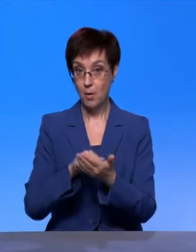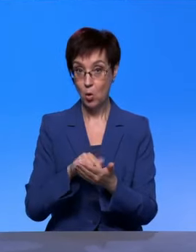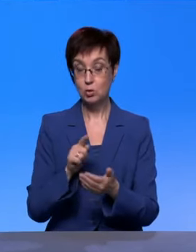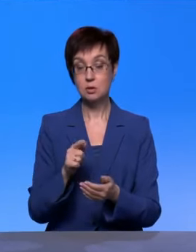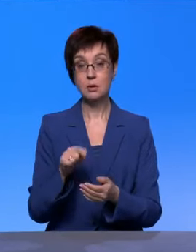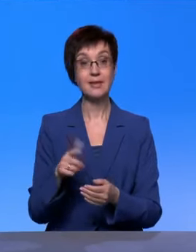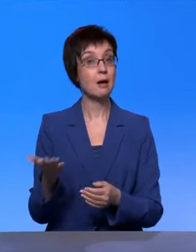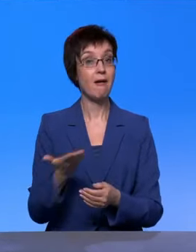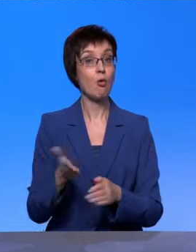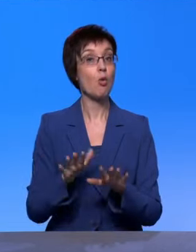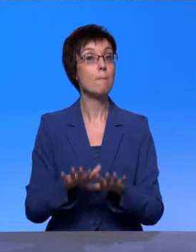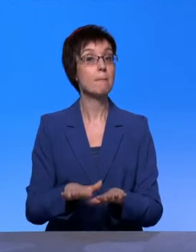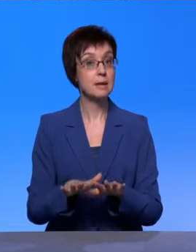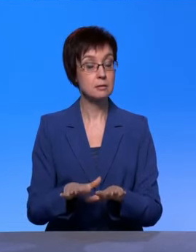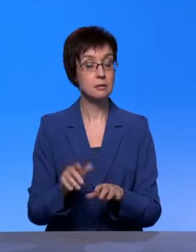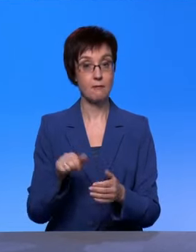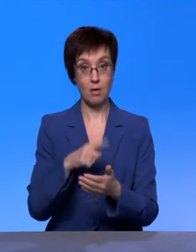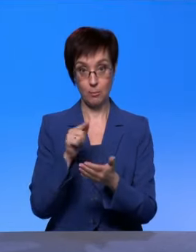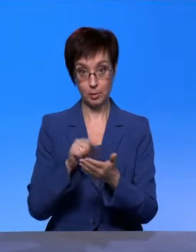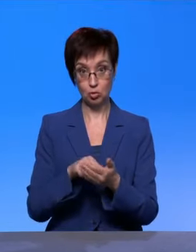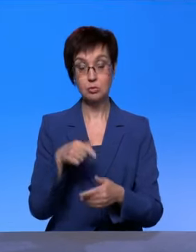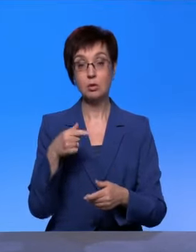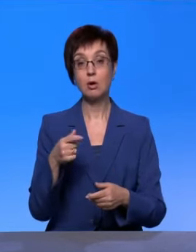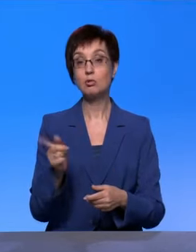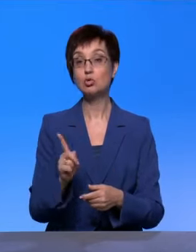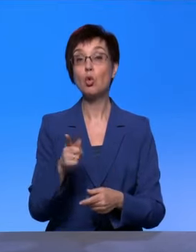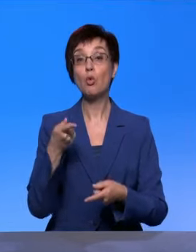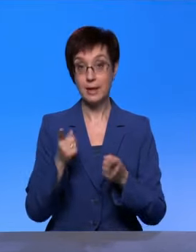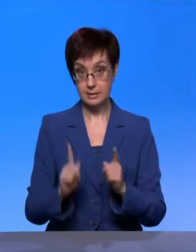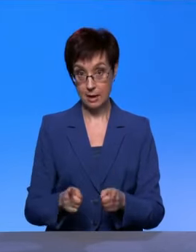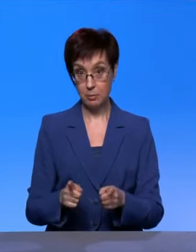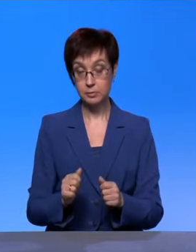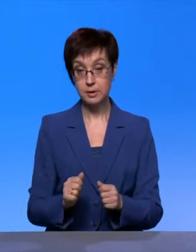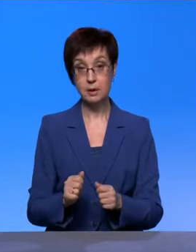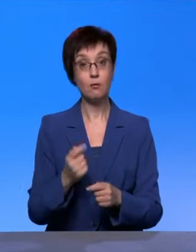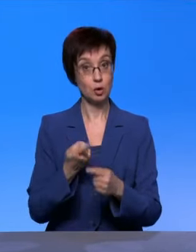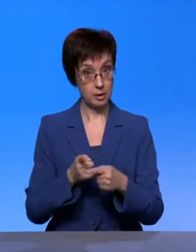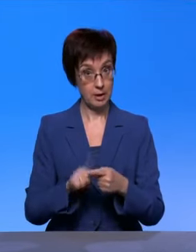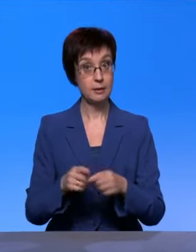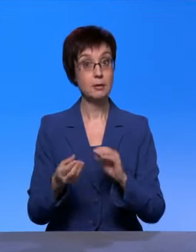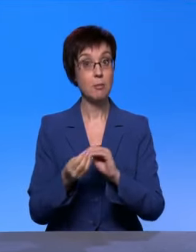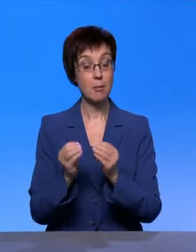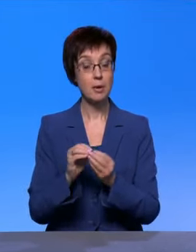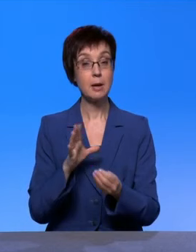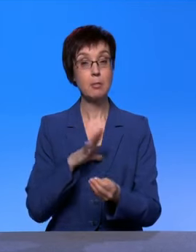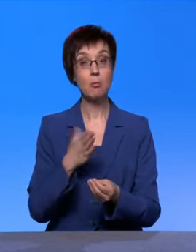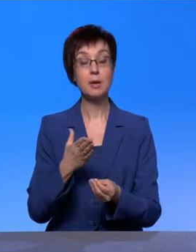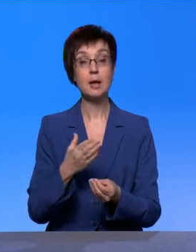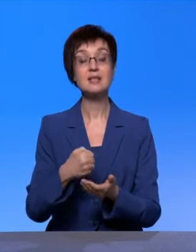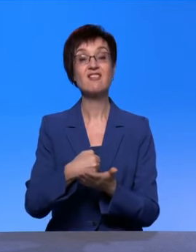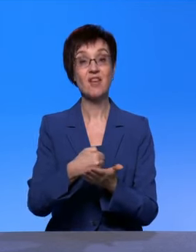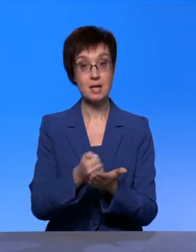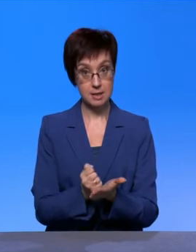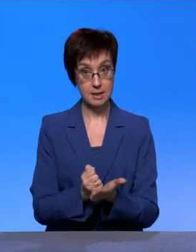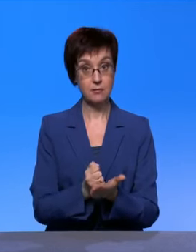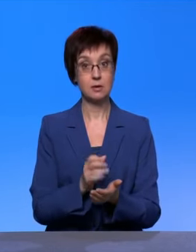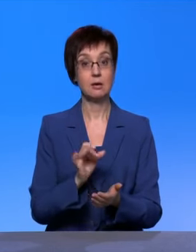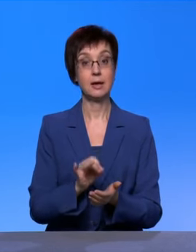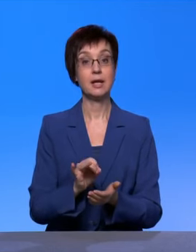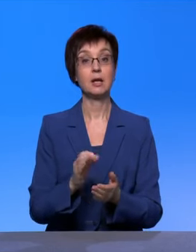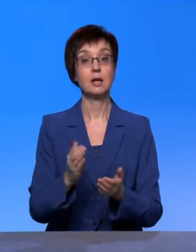что на самом деле. И вот на самом деле эта проблема была зафиксирована, и на самом деле и программы